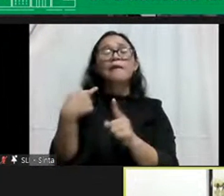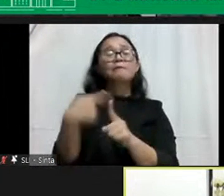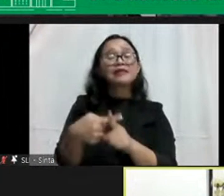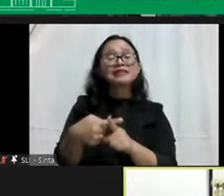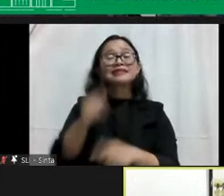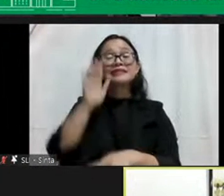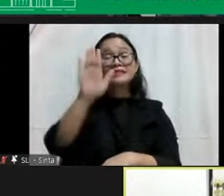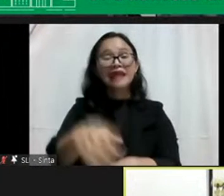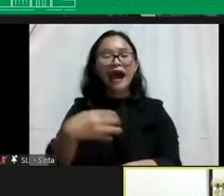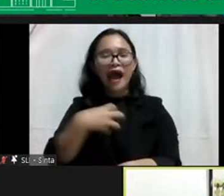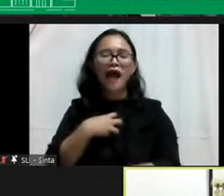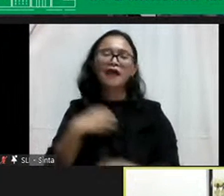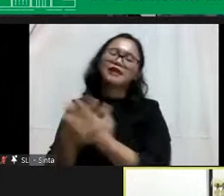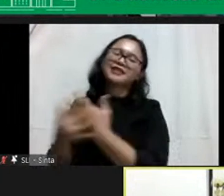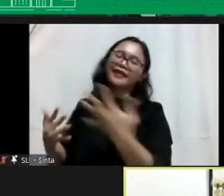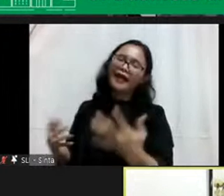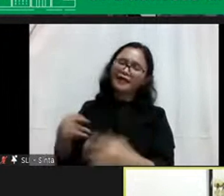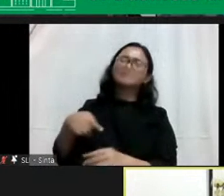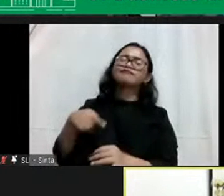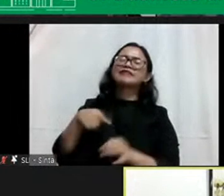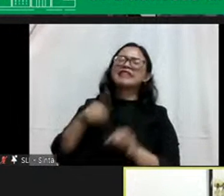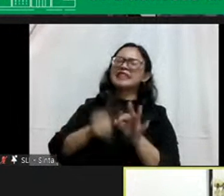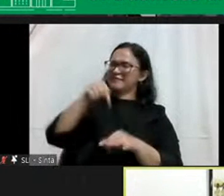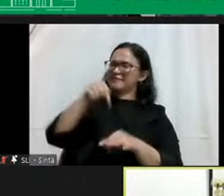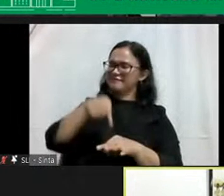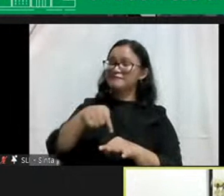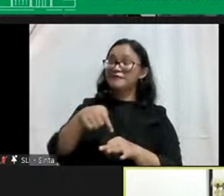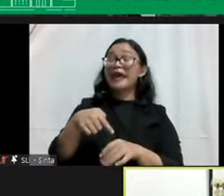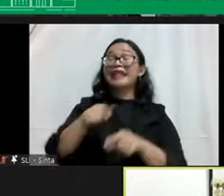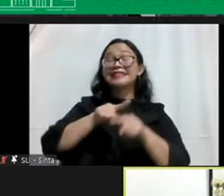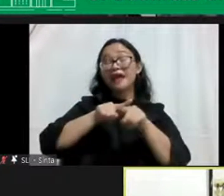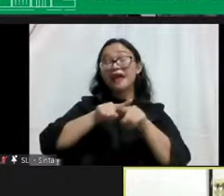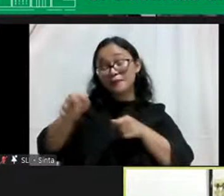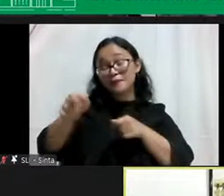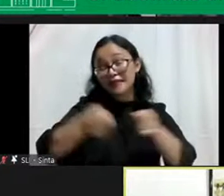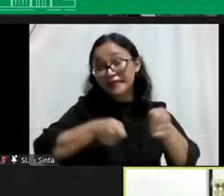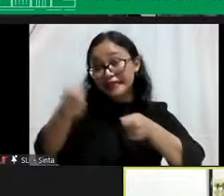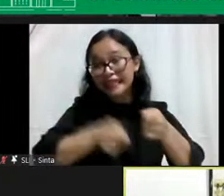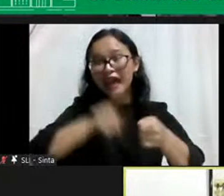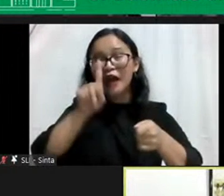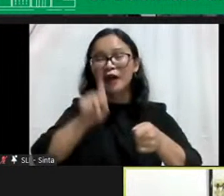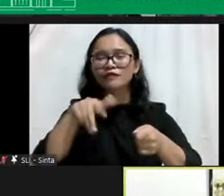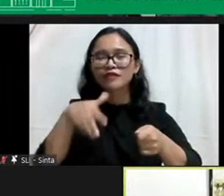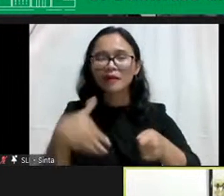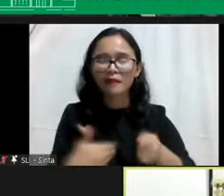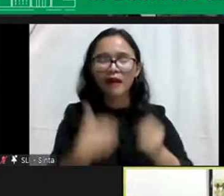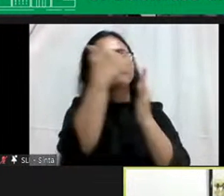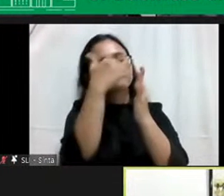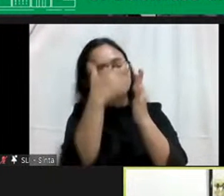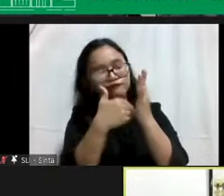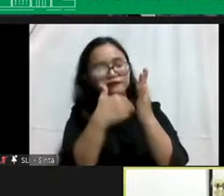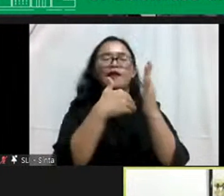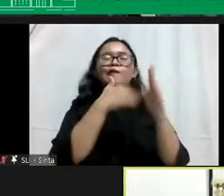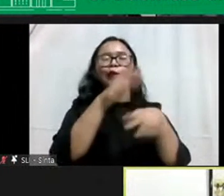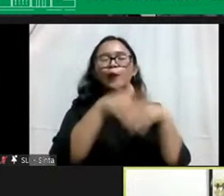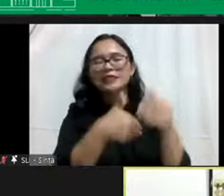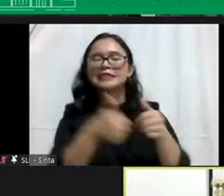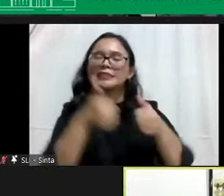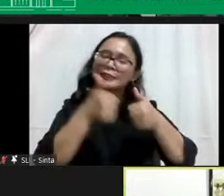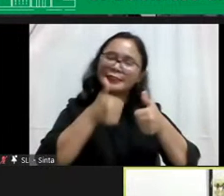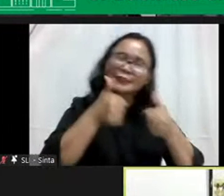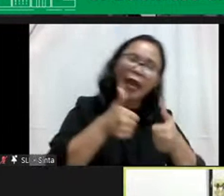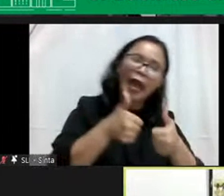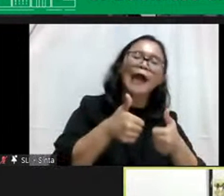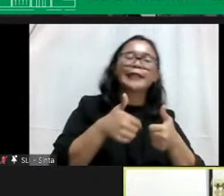sekarang ini apalagi di pandemi ini tapi itu harus dikelola dengan kebeijakan dan tata kelola yang sehat gitu ya yang kemudian bersih yang